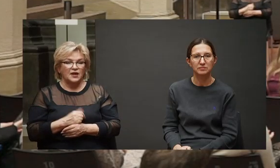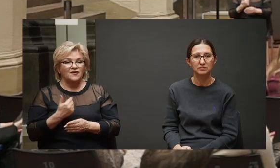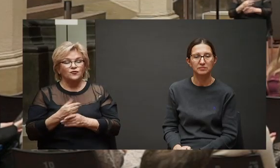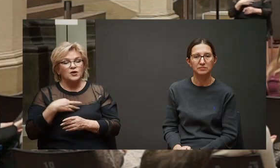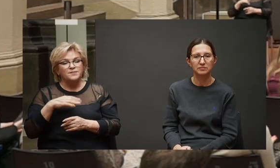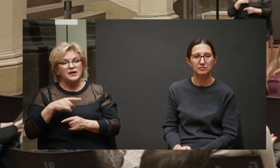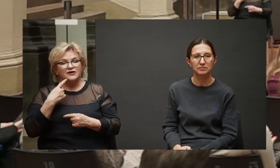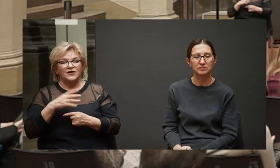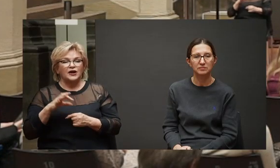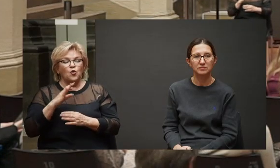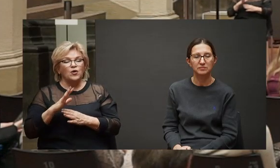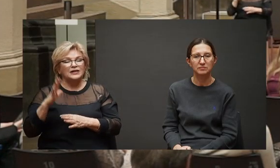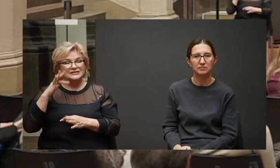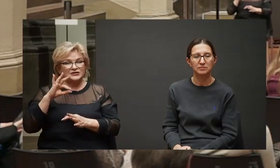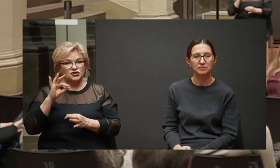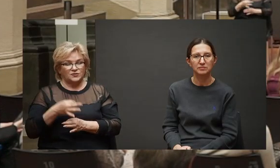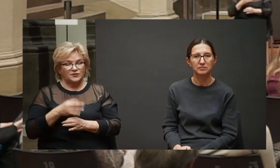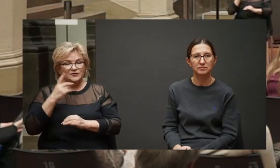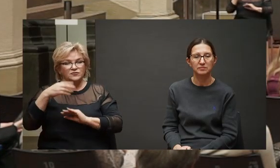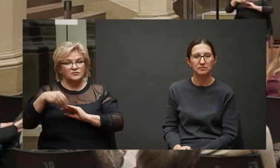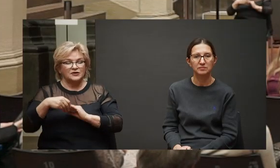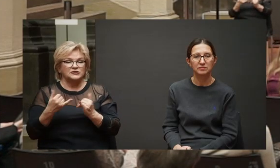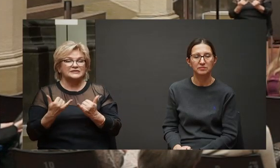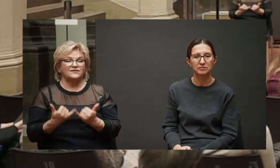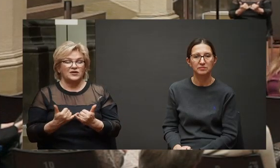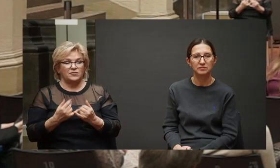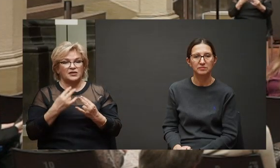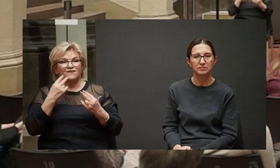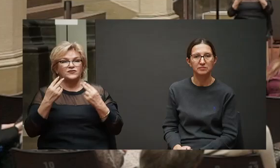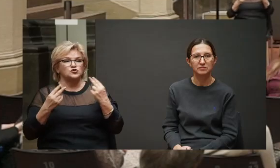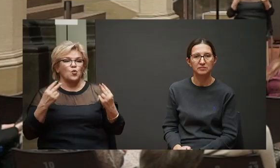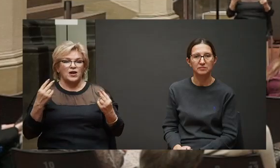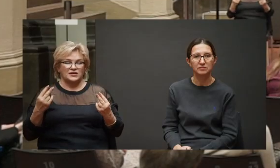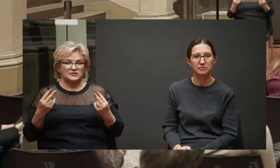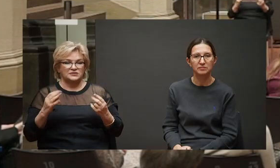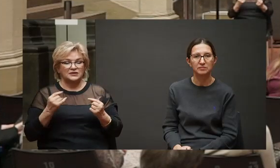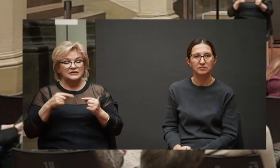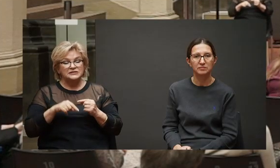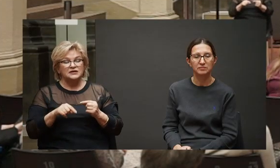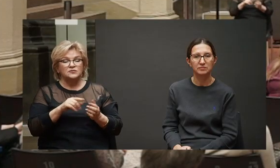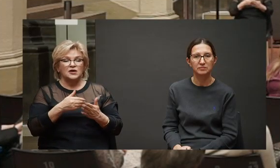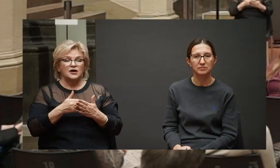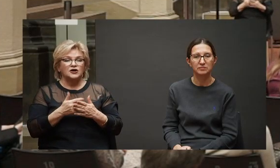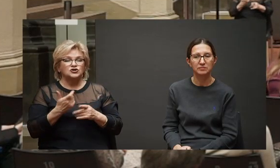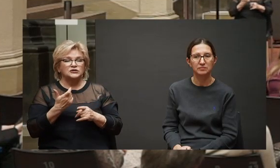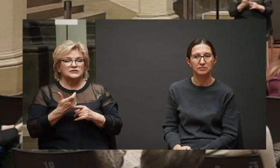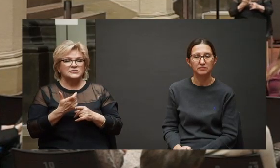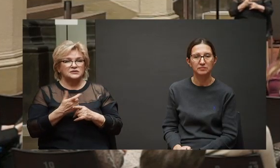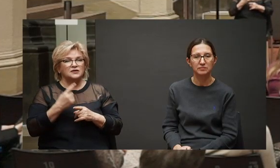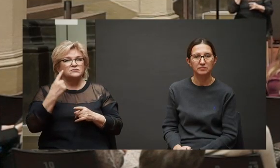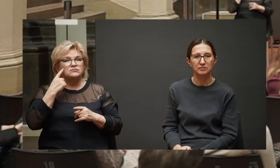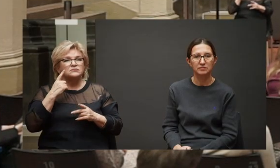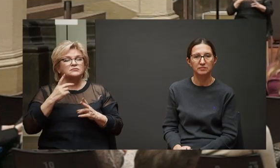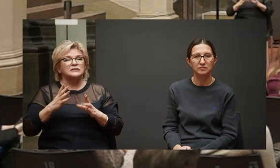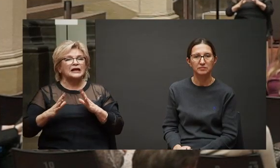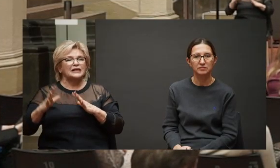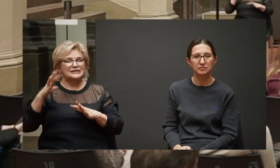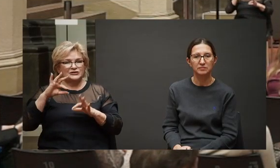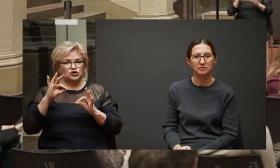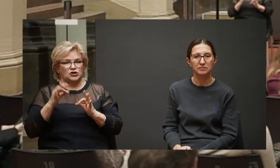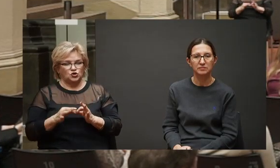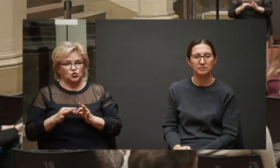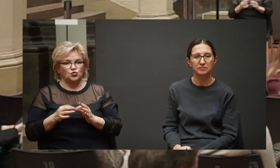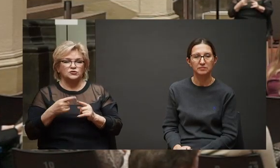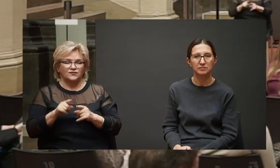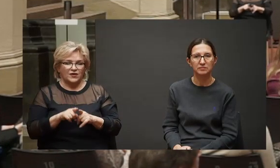мы говорили о классическом искусстве в контексте современной визуальности. И здесь, мне кажется, ключевым словом является классическое искусство. Да? То